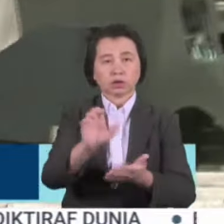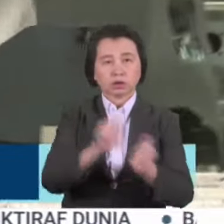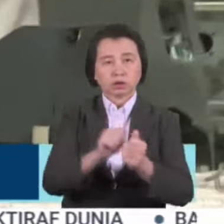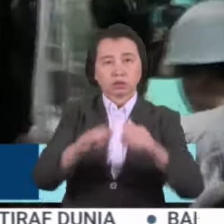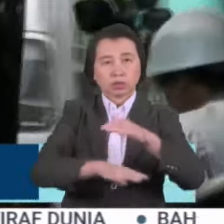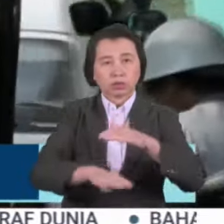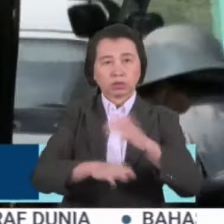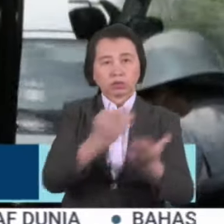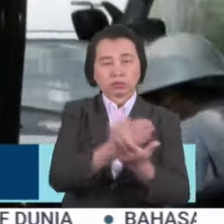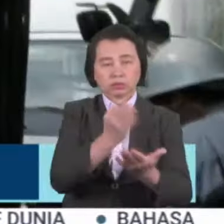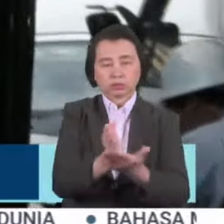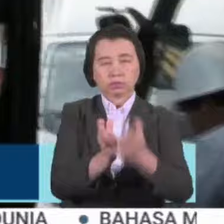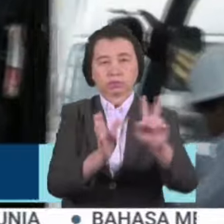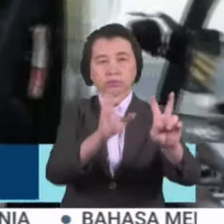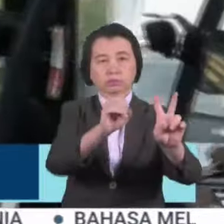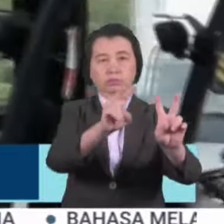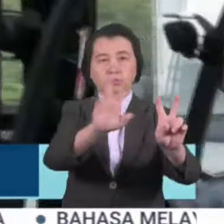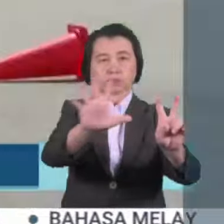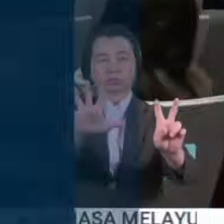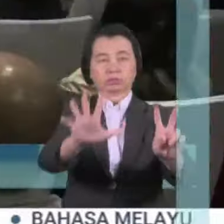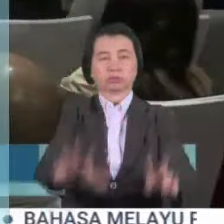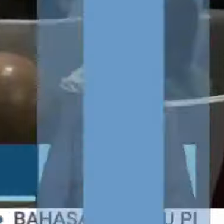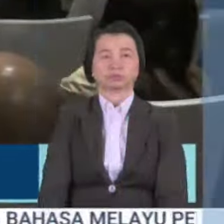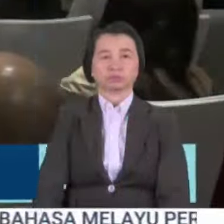bawah Belanjawan 2025.